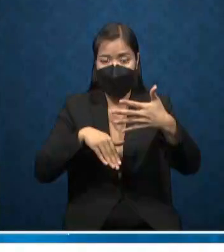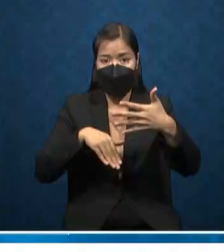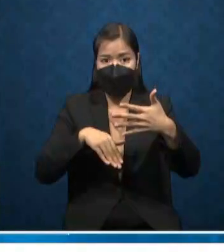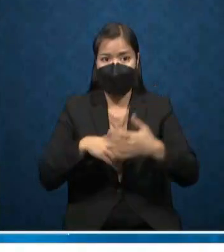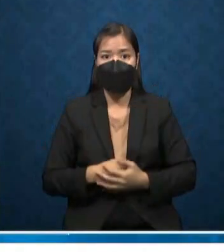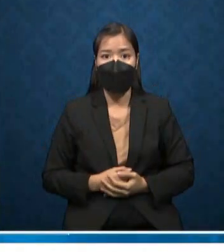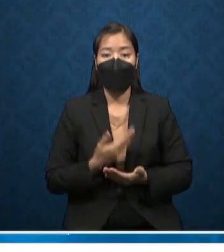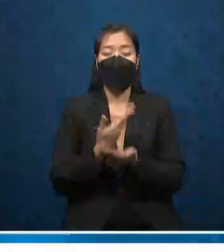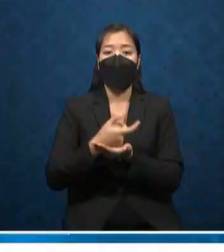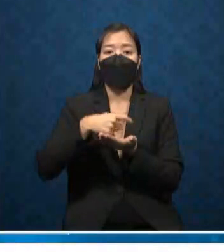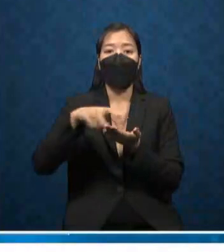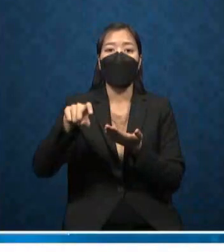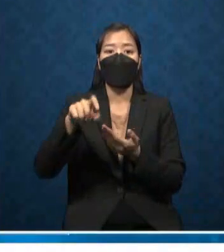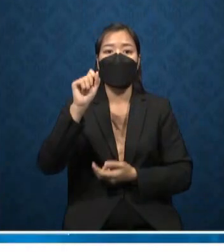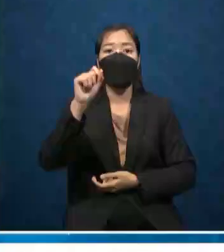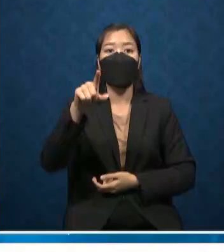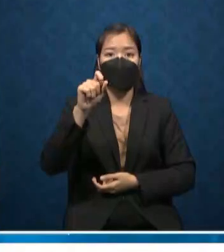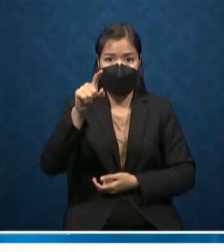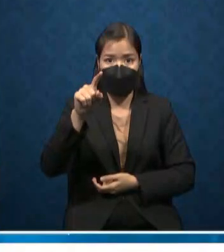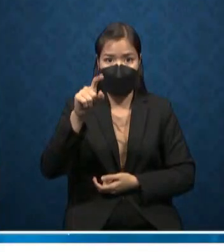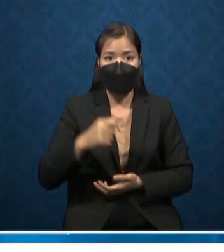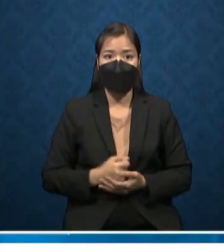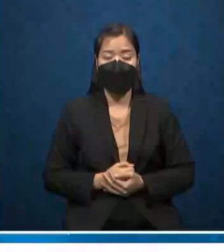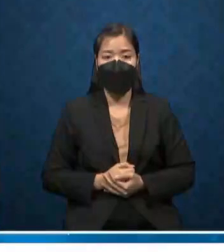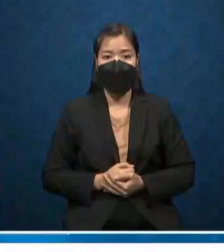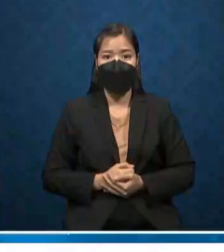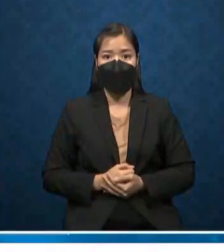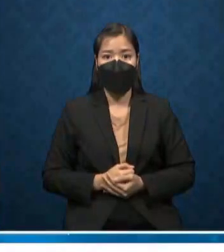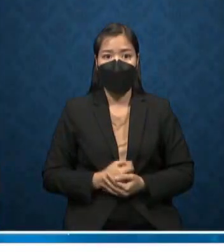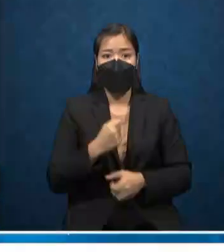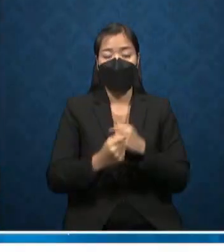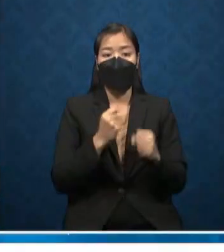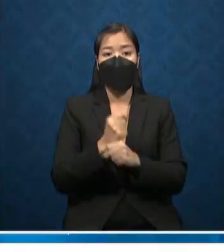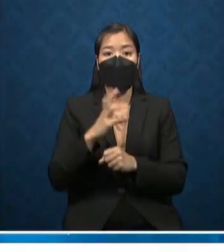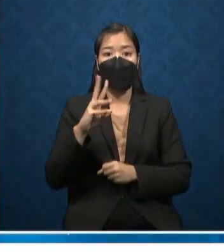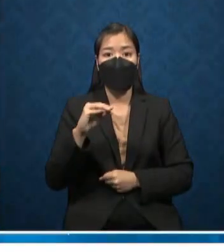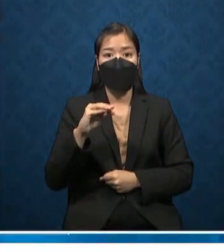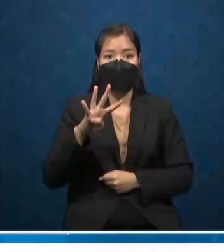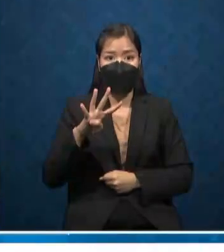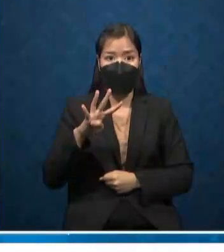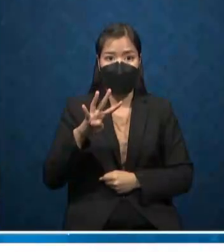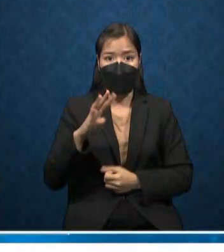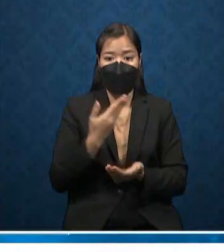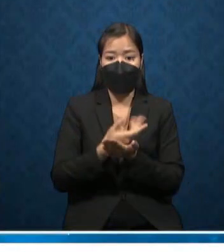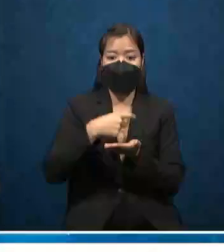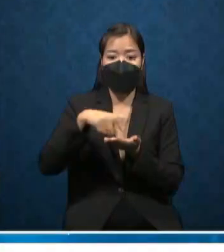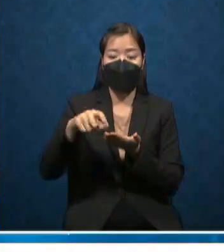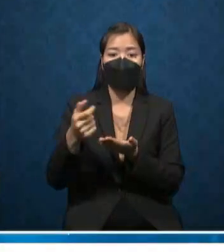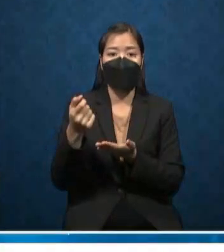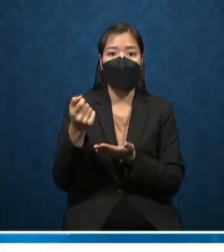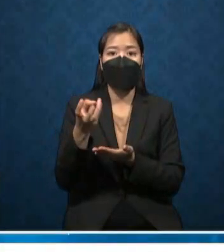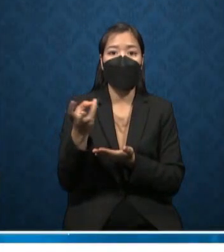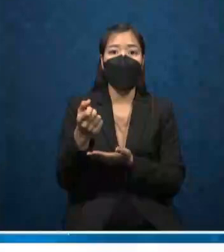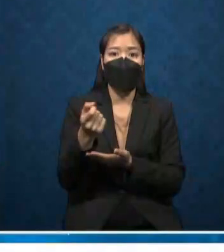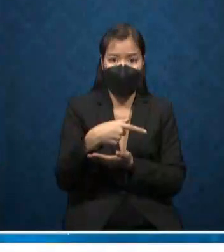กเฉินและจำเป็นที่โอนออกนะครับปี64เนี่ยมีการโอนน้อยกว่าปี63 140.4